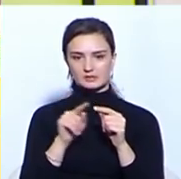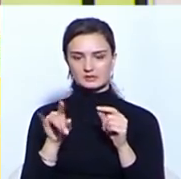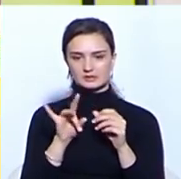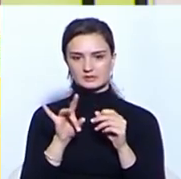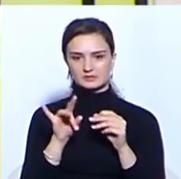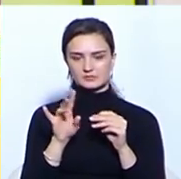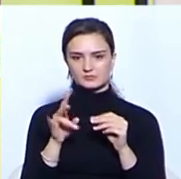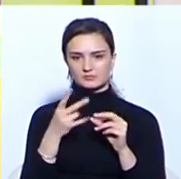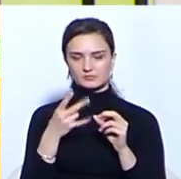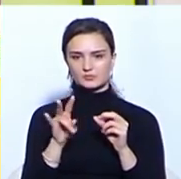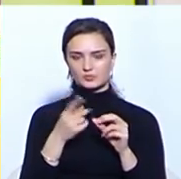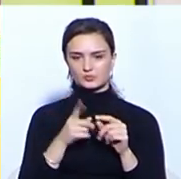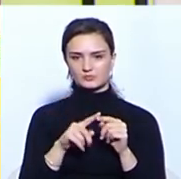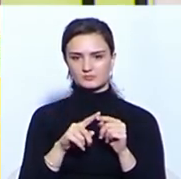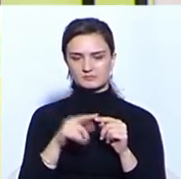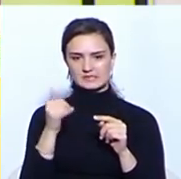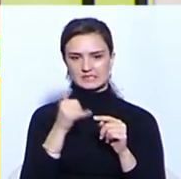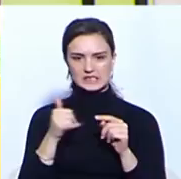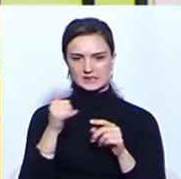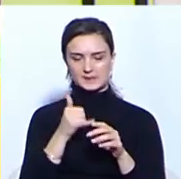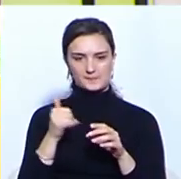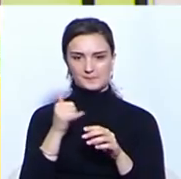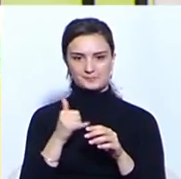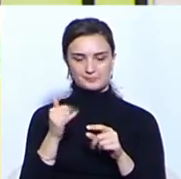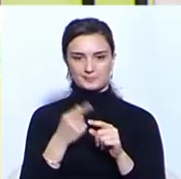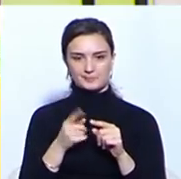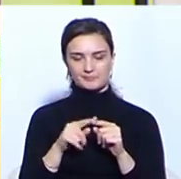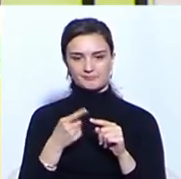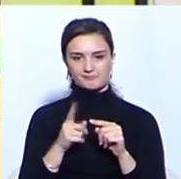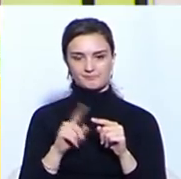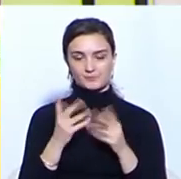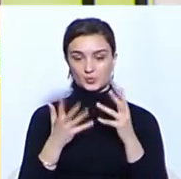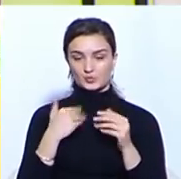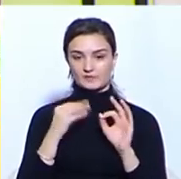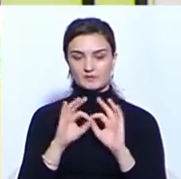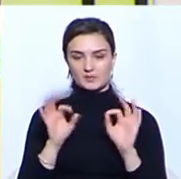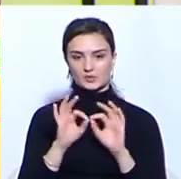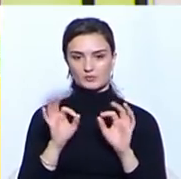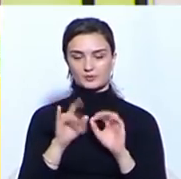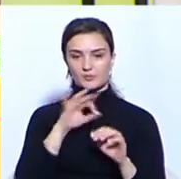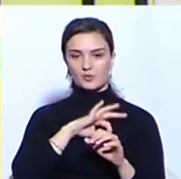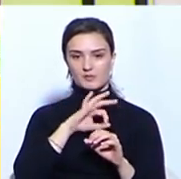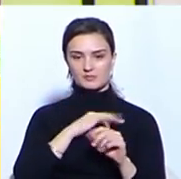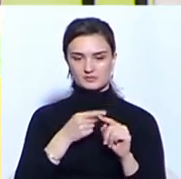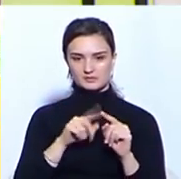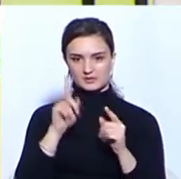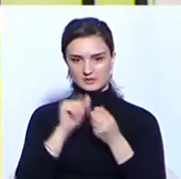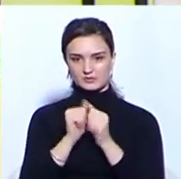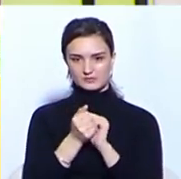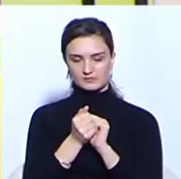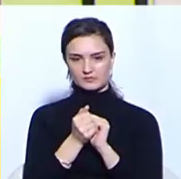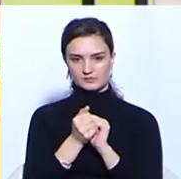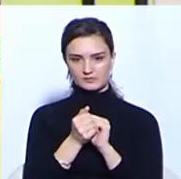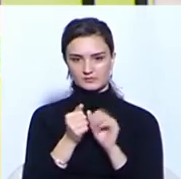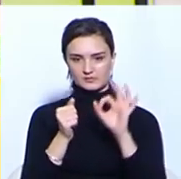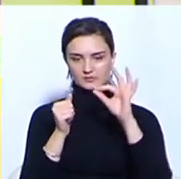ცხიმებთან ნუ გავთამდებით ზეთებს იმიტომ რომ თუ ჩვენ ლაპარაკობთ მოხმარებაზე გახსოთ ჩვენი დღიური ლუფა